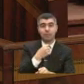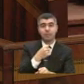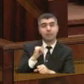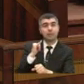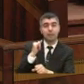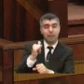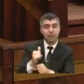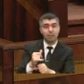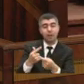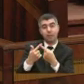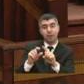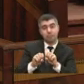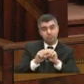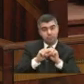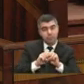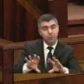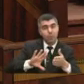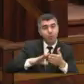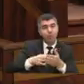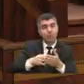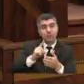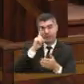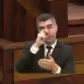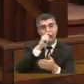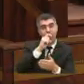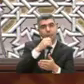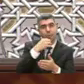ديال التكفير التي تظل وصمة عار في جبيني.